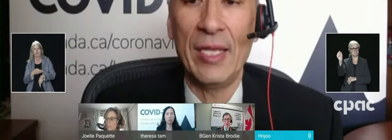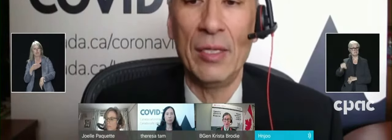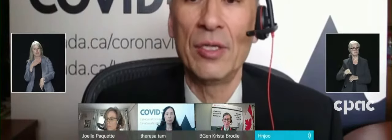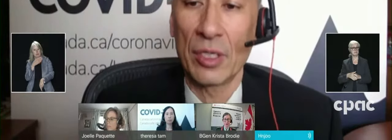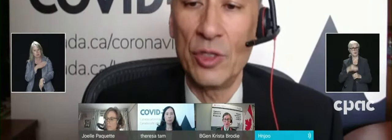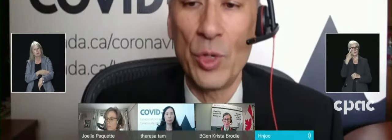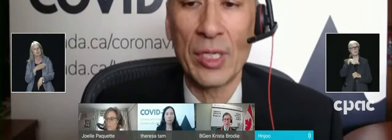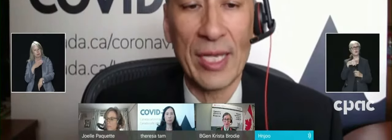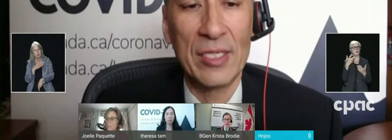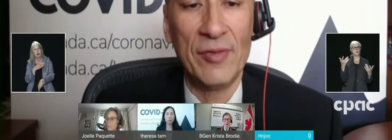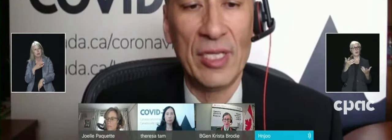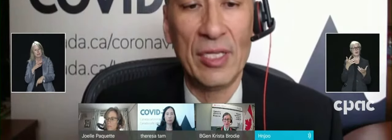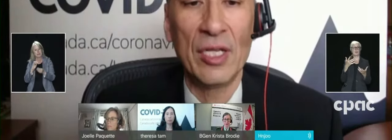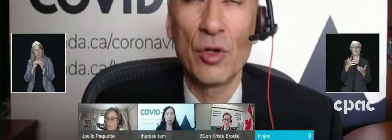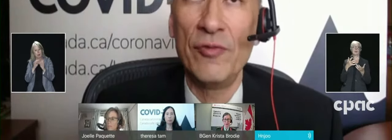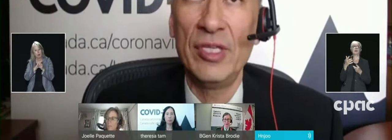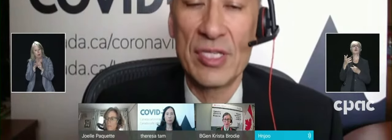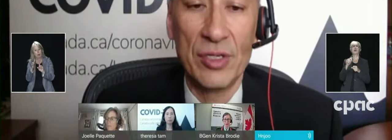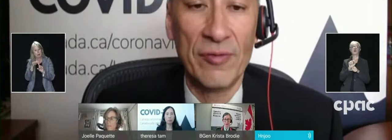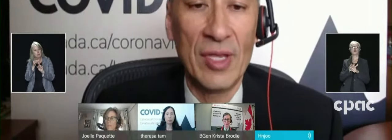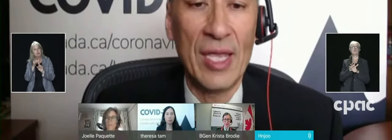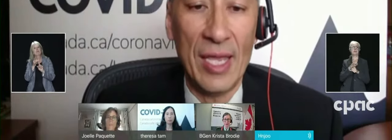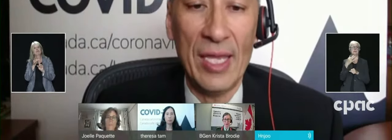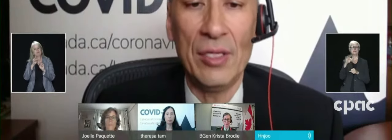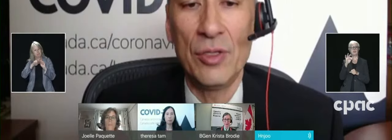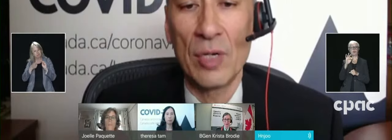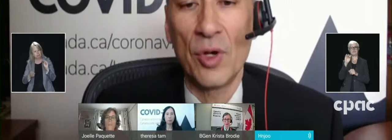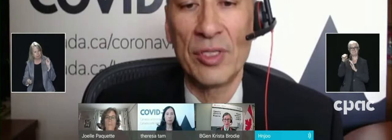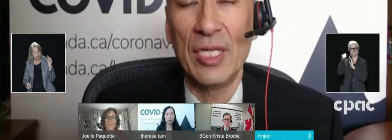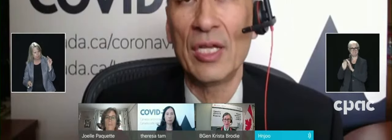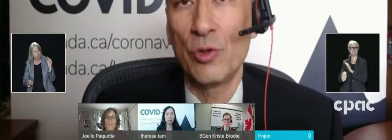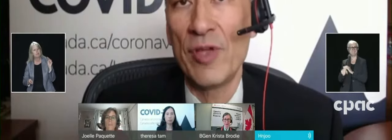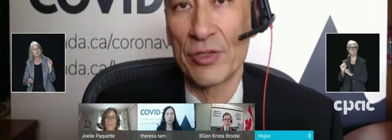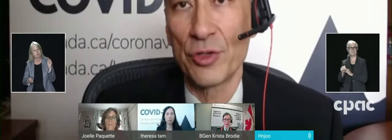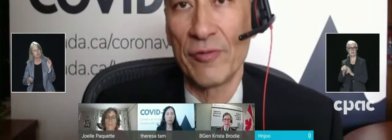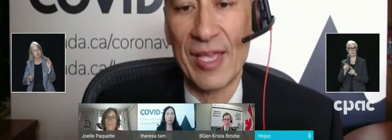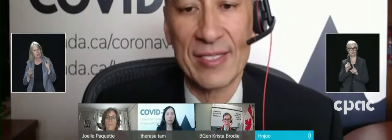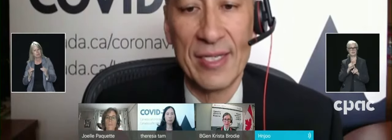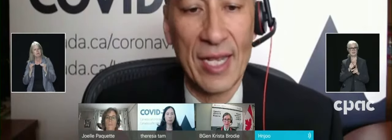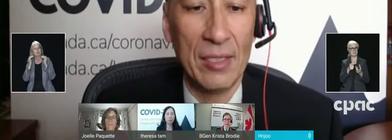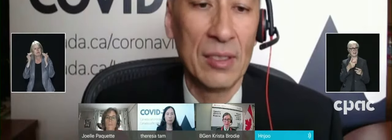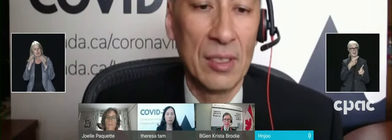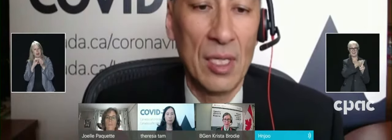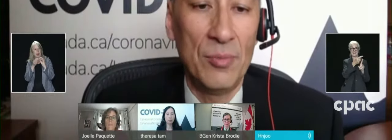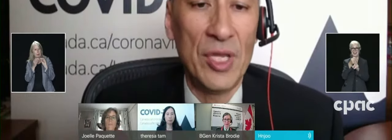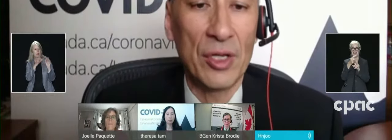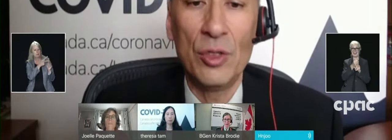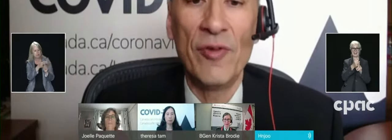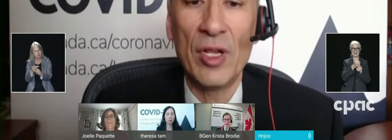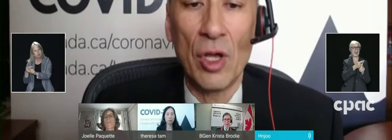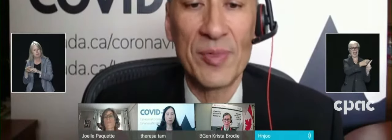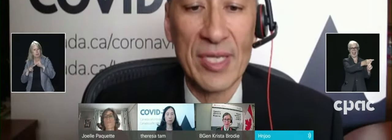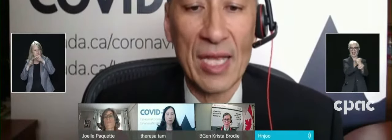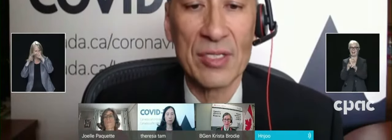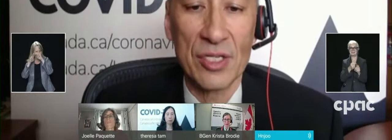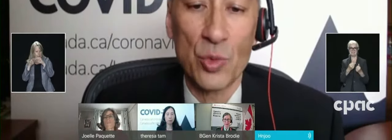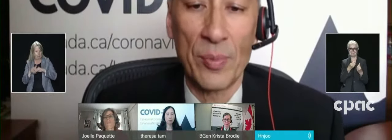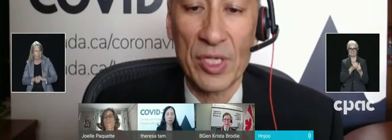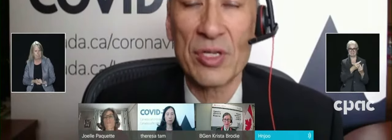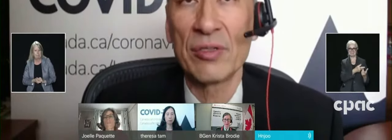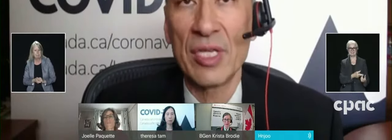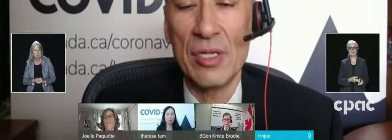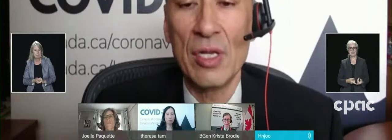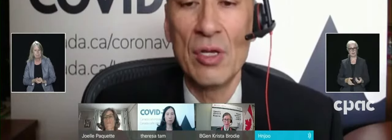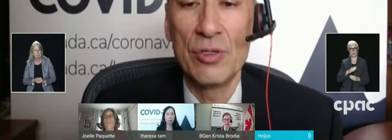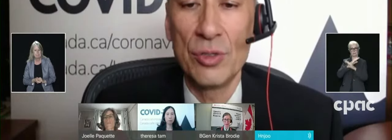pour ce qui est de réduire l'activité de la COVID-19 et d'augmenter la couverture vaccinale. Bien qu'un nouvel obstacle se